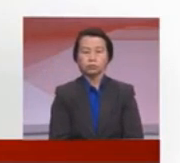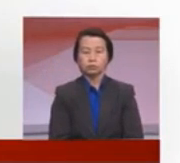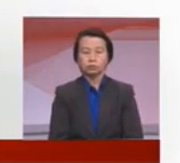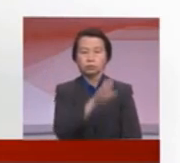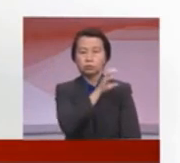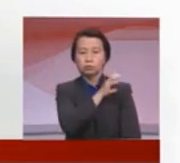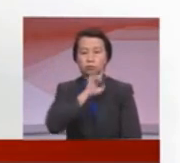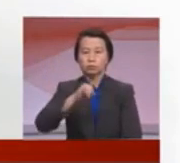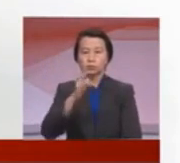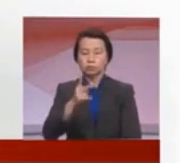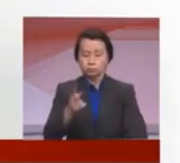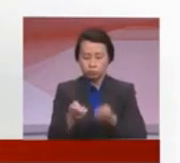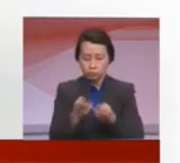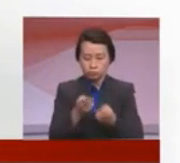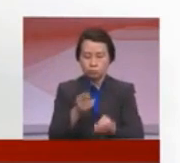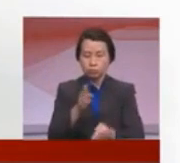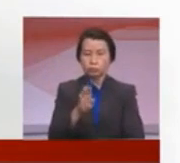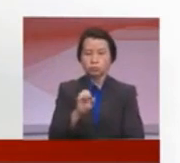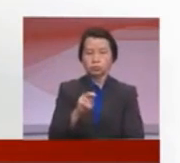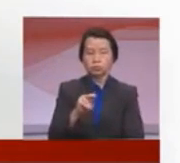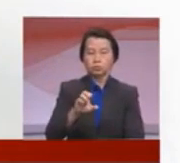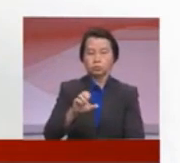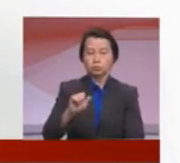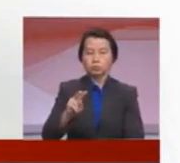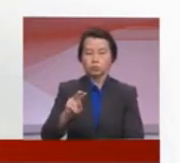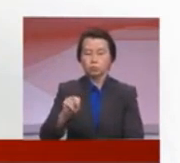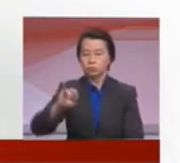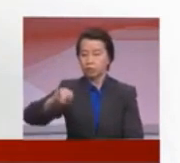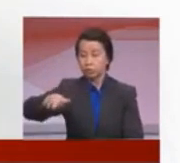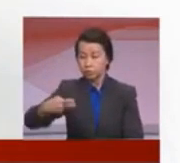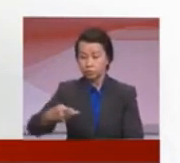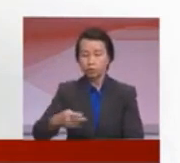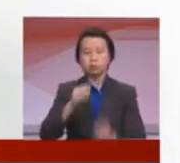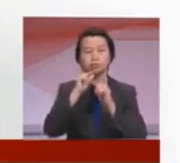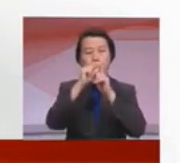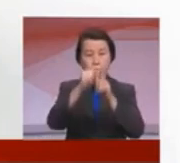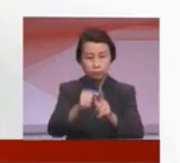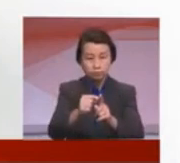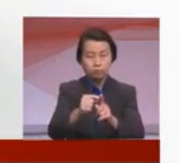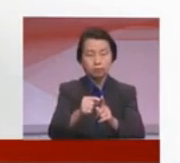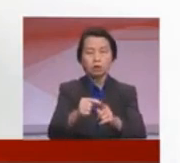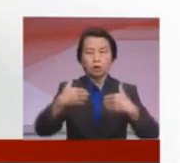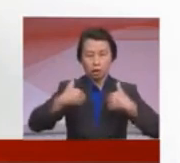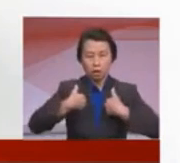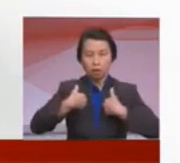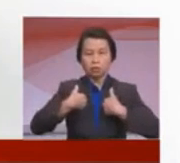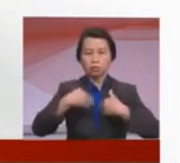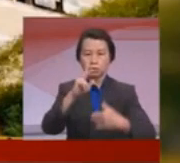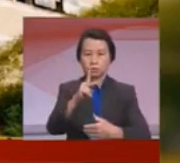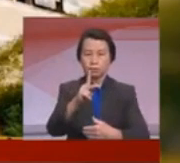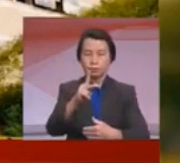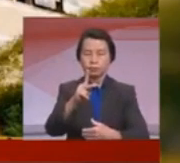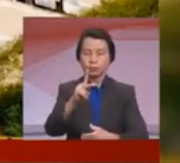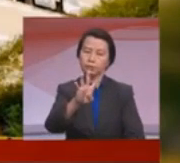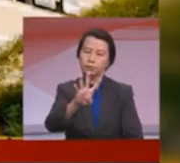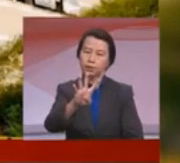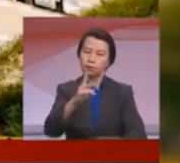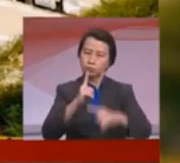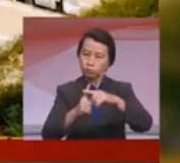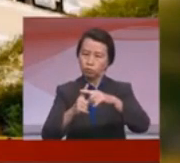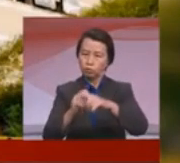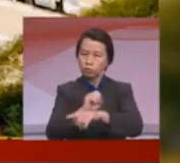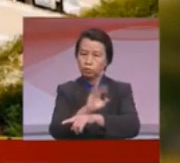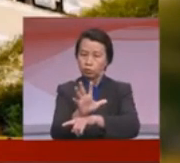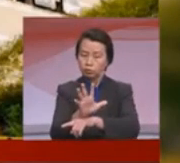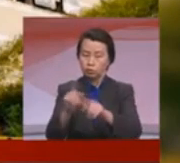Pengerusi Jawatan Kuasa Pengurusan Bencana Daerah Petaling Johari Anwar dalam satu kenyataan berkata terdapat 4 kes positif di Kompleks Beli Belah